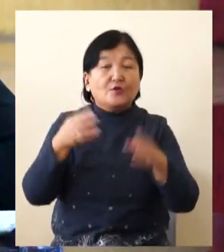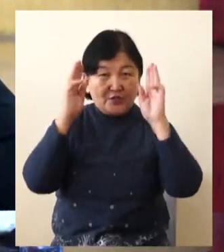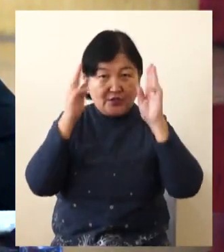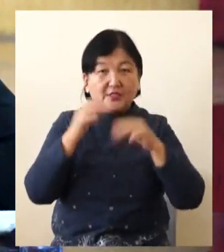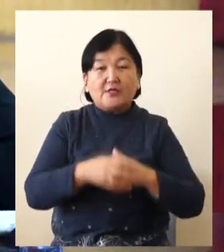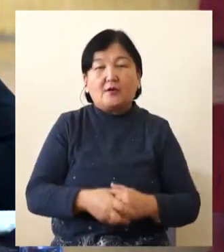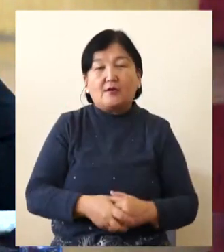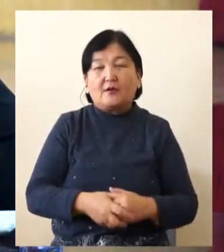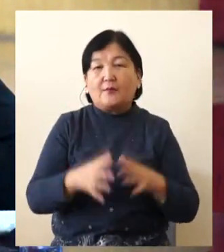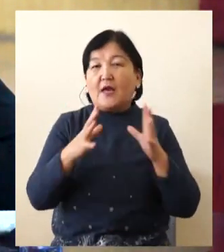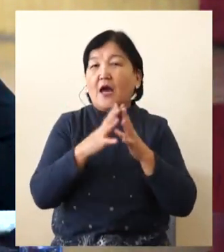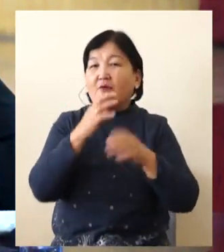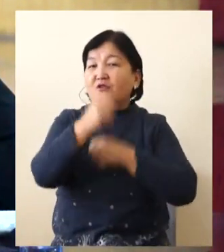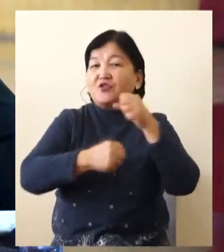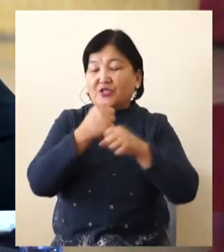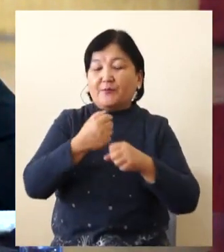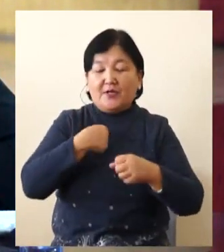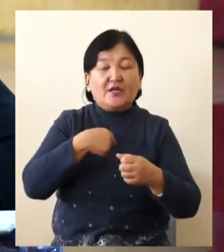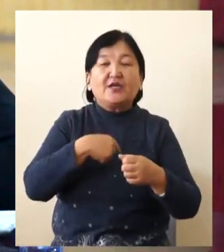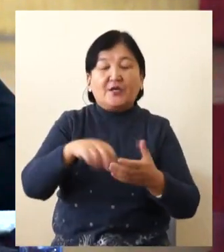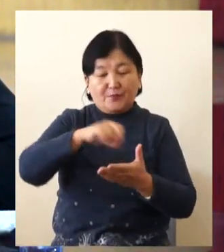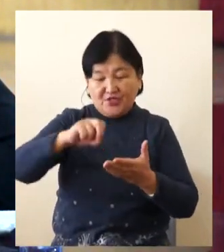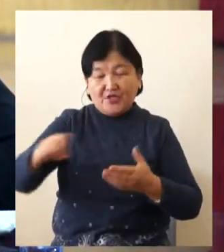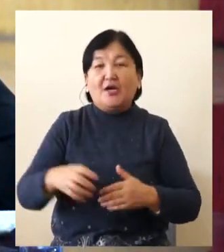Тэгээ би шийдэхдээ 10 жил би энэ тухай бичиа.